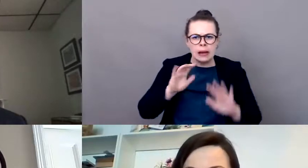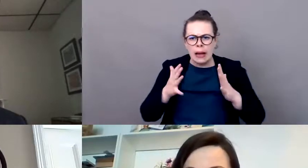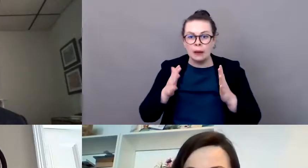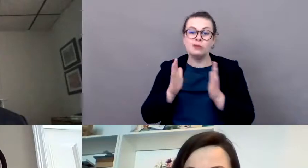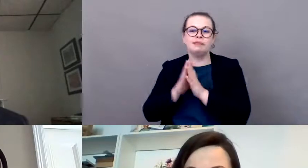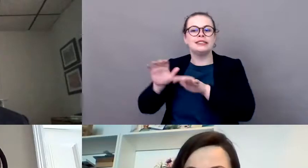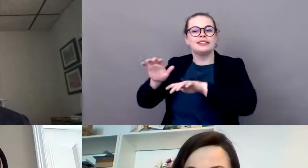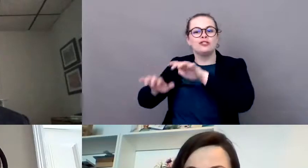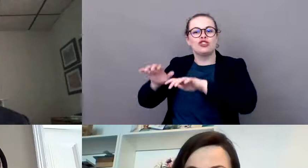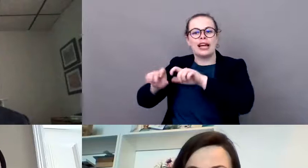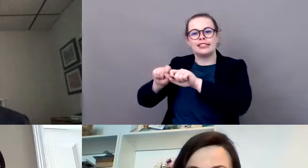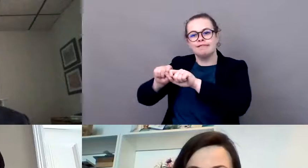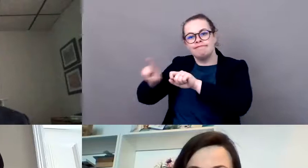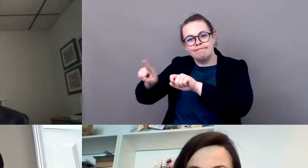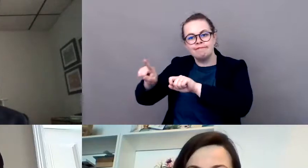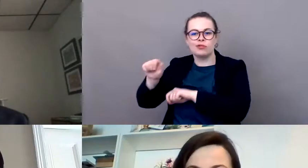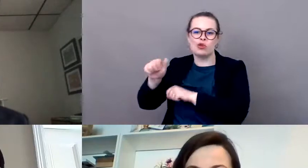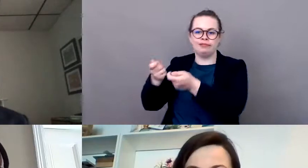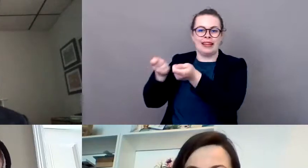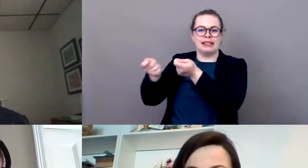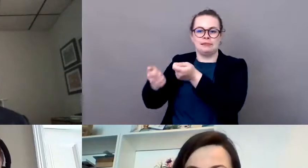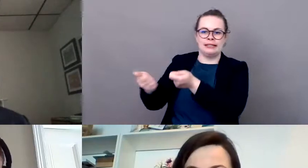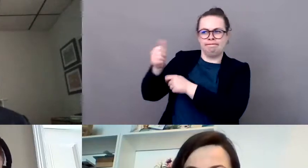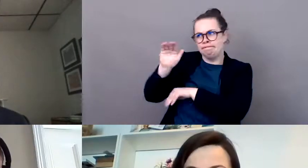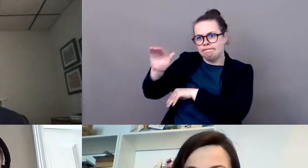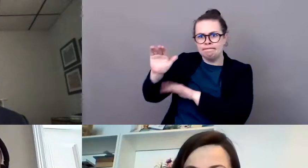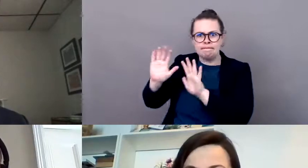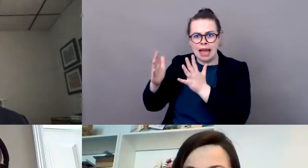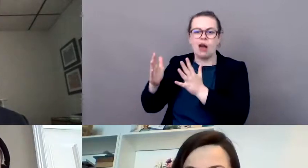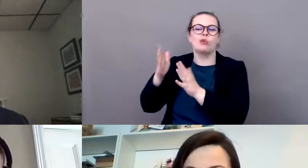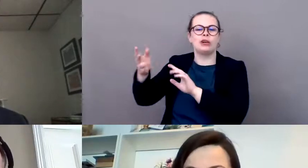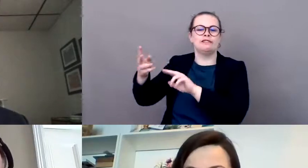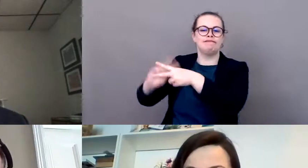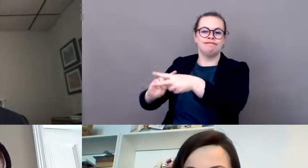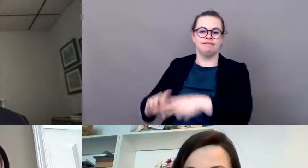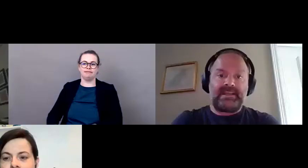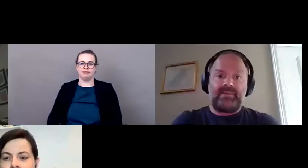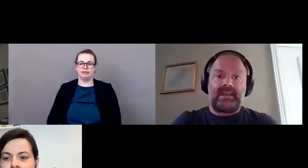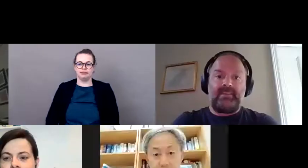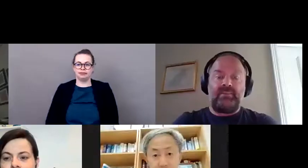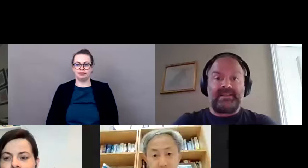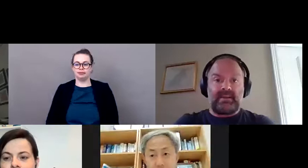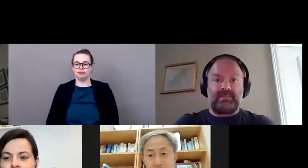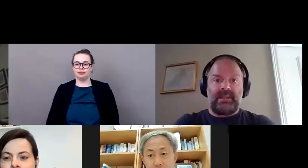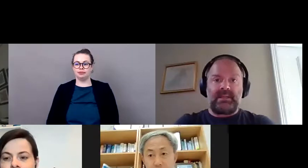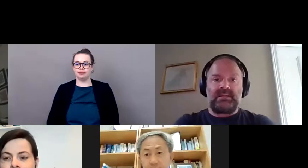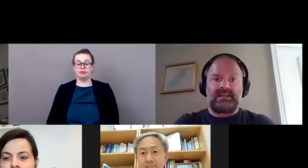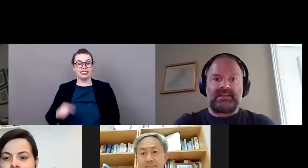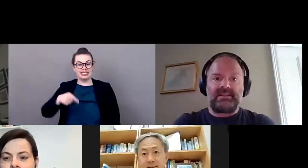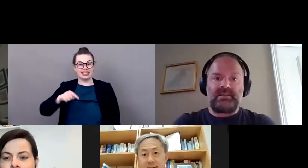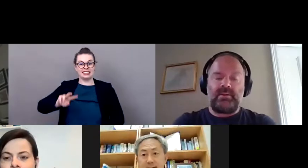vous avez des questions à ce niveau-là, n'hésitez pas à contacter le support technique dans le chat. Cette deuxième